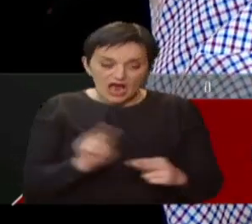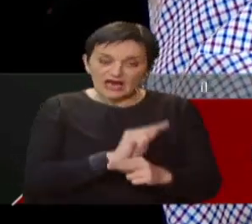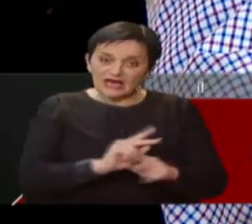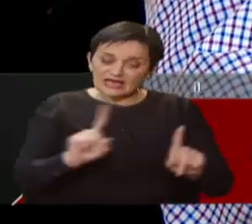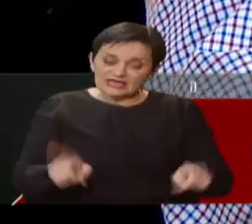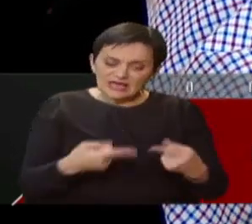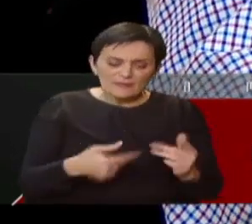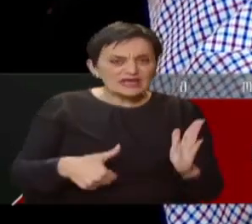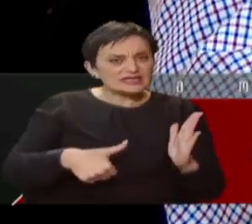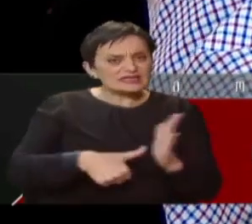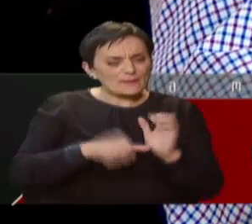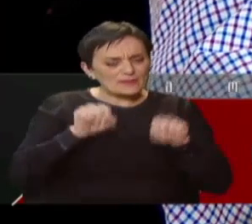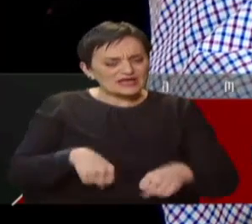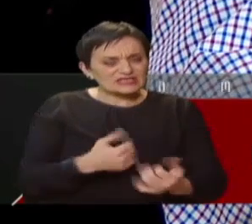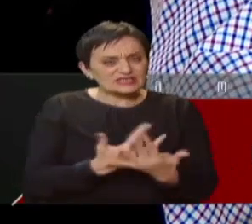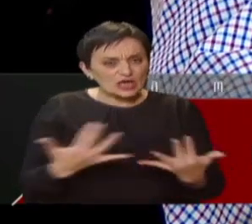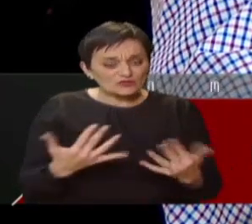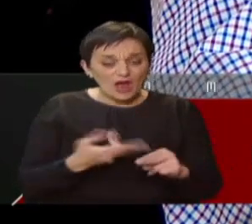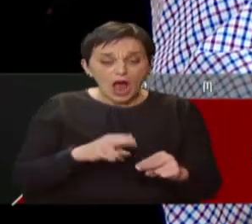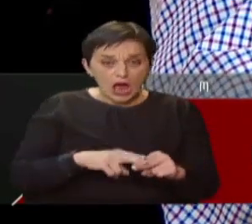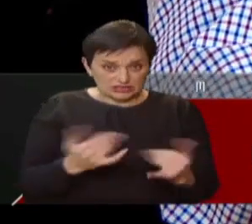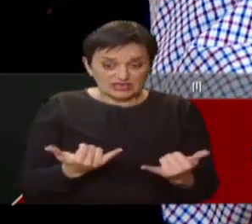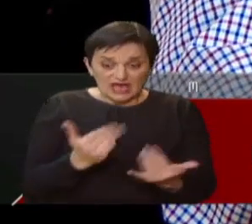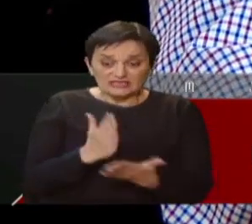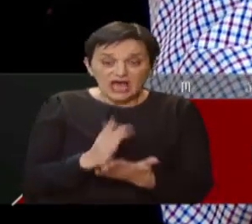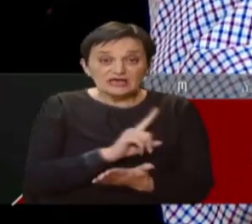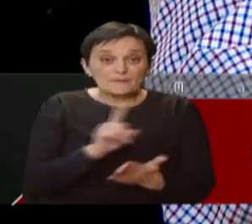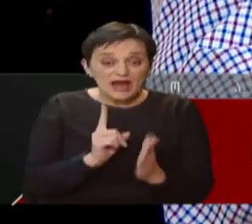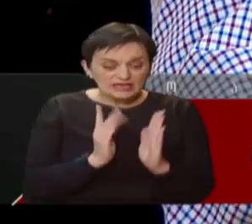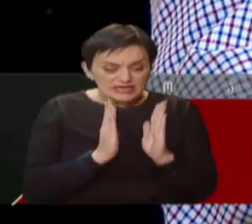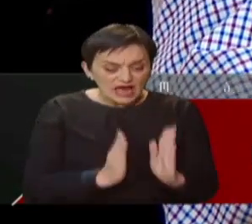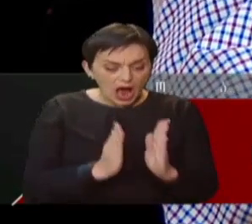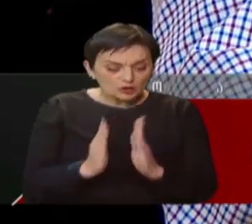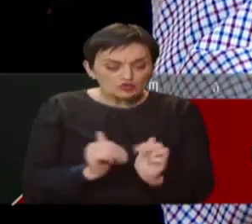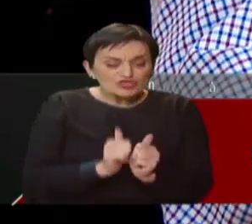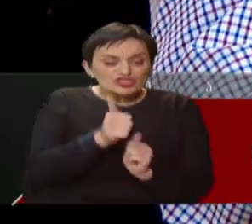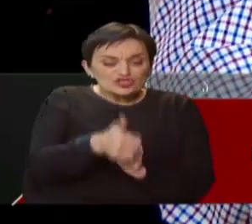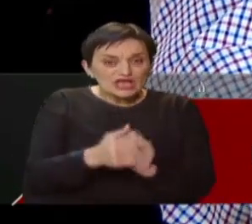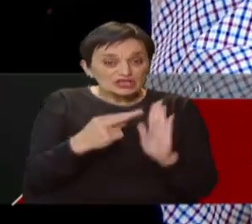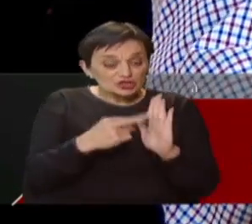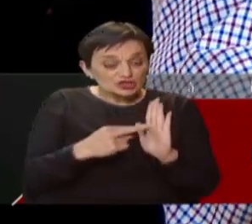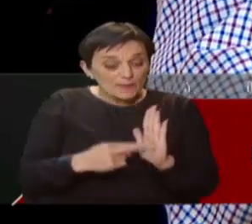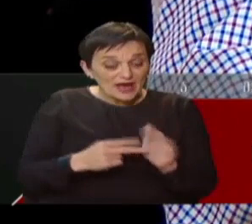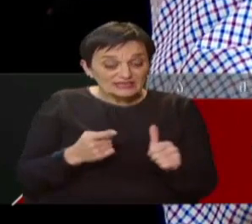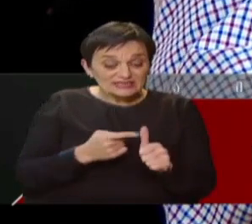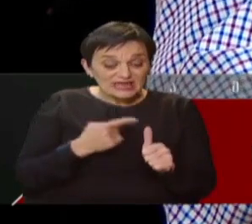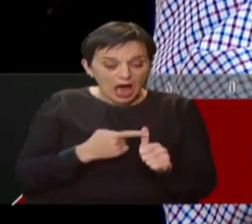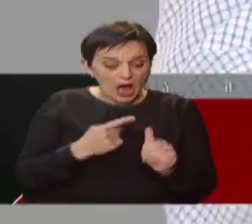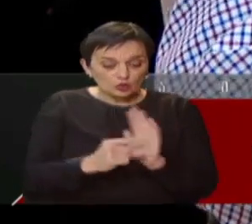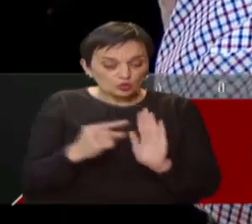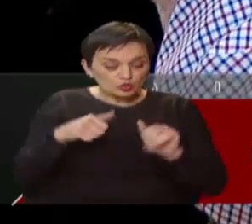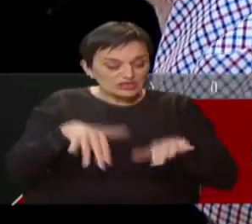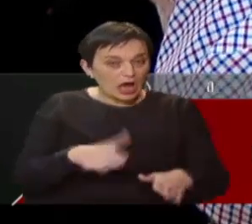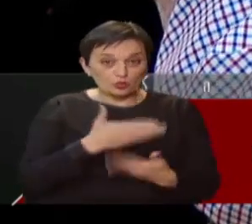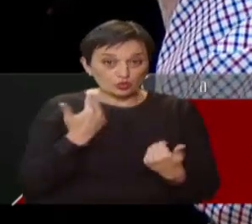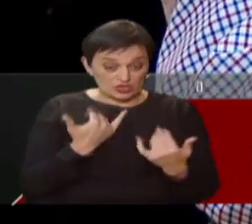Რეაბილიტაცია, დამხმარე საშუალებები, ეს ყველაფერი არის დღეს, მაგრამ განსაზღვრული და წინასწარ შეფასება სტატუსის დადგენისა არ ხდება.